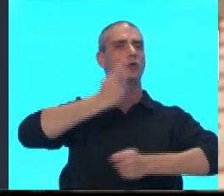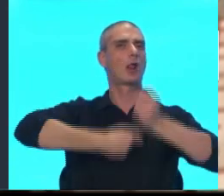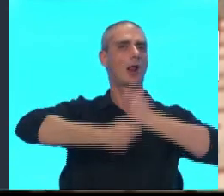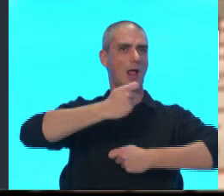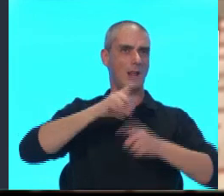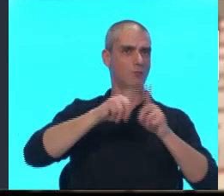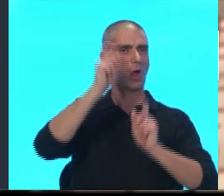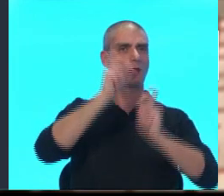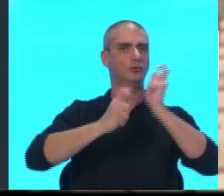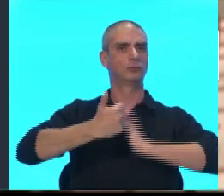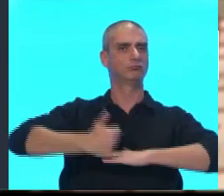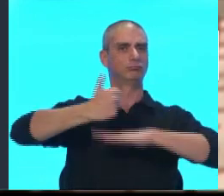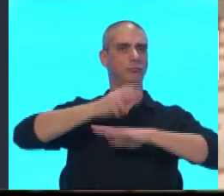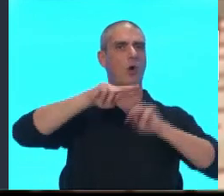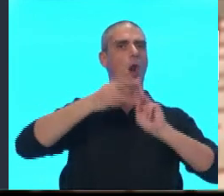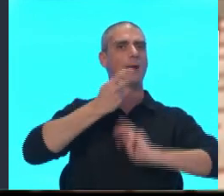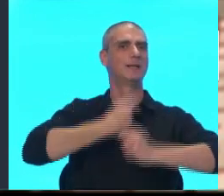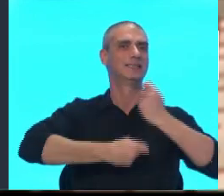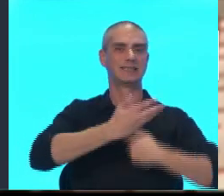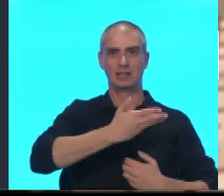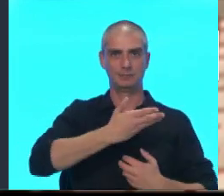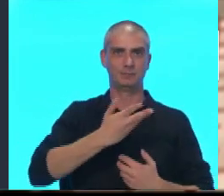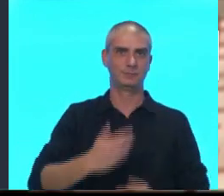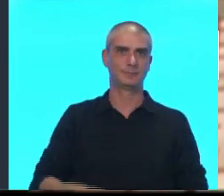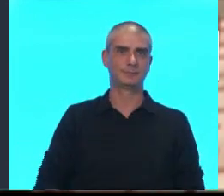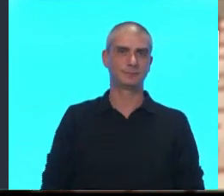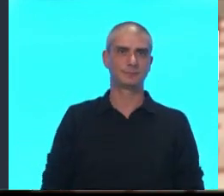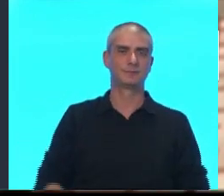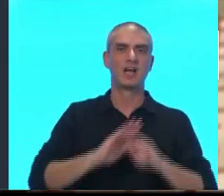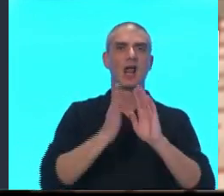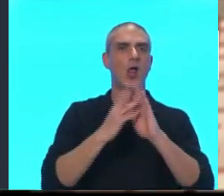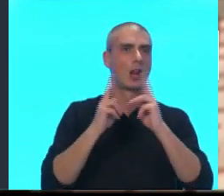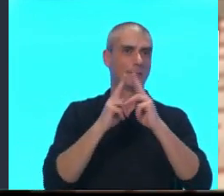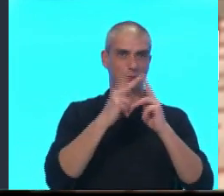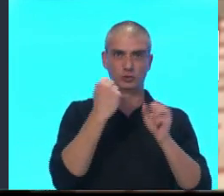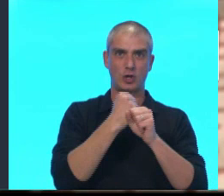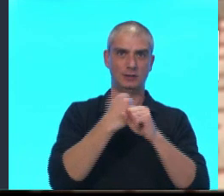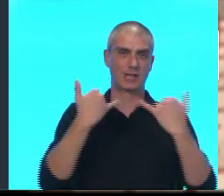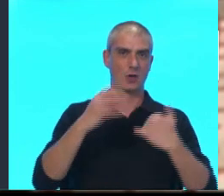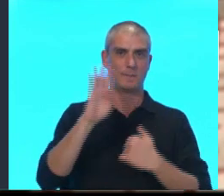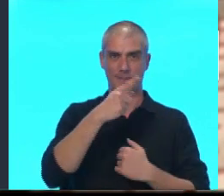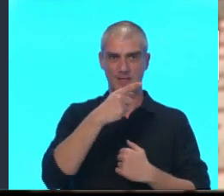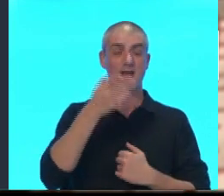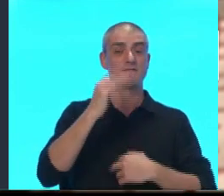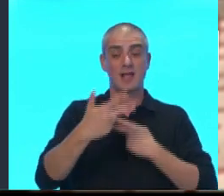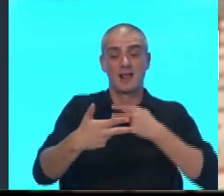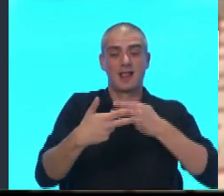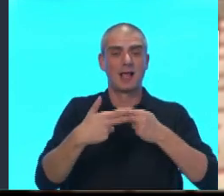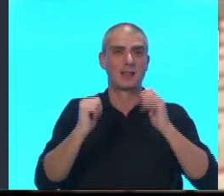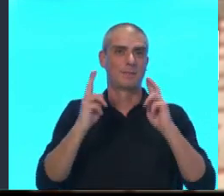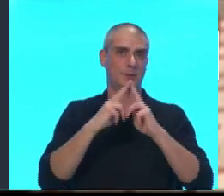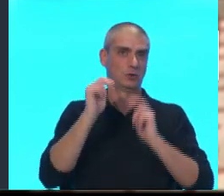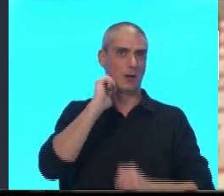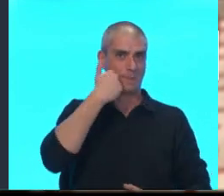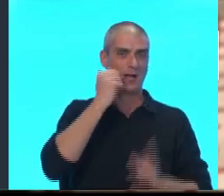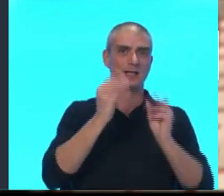ודמויות בחירות בעולם העסקי. על כל הפגישות שקיים נתניהו כאן היום ולקראת הפגישה שלו